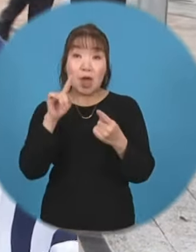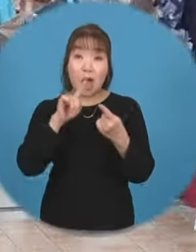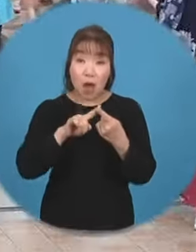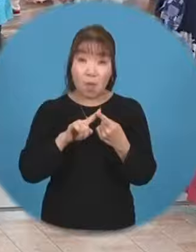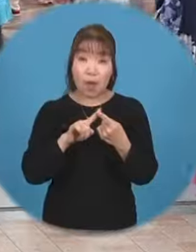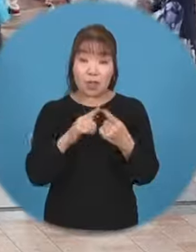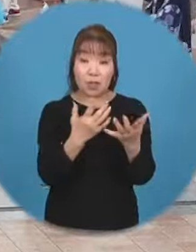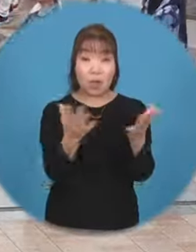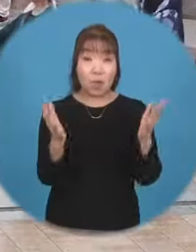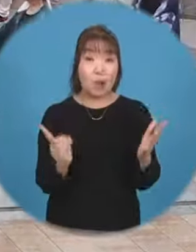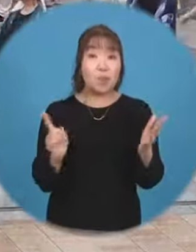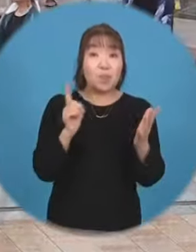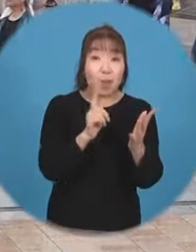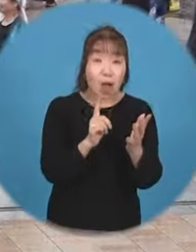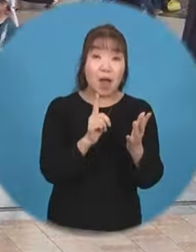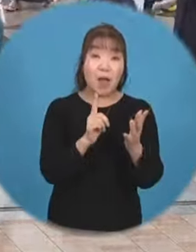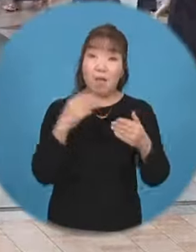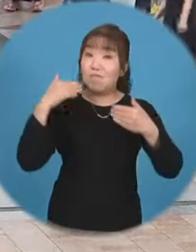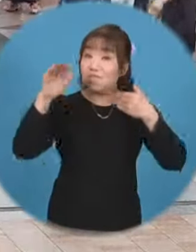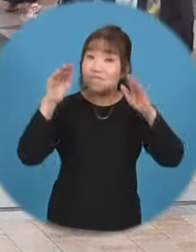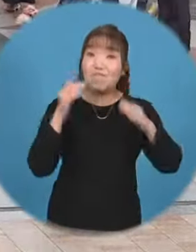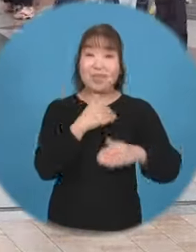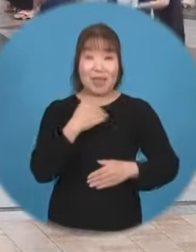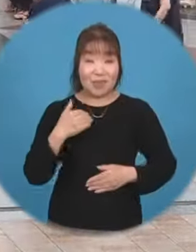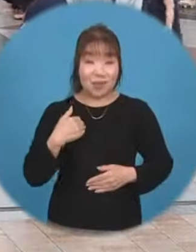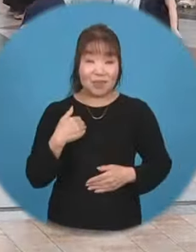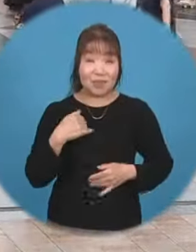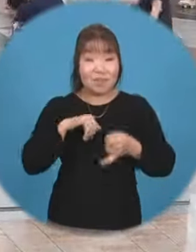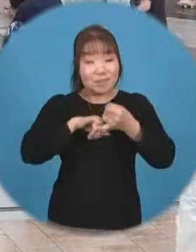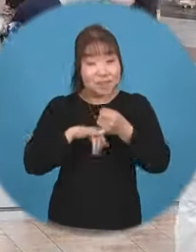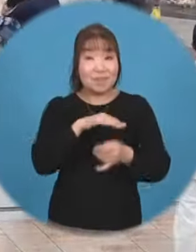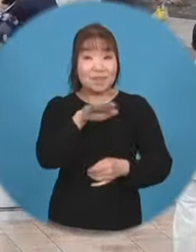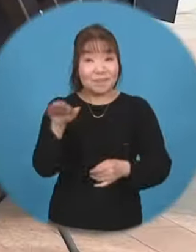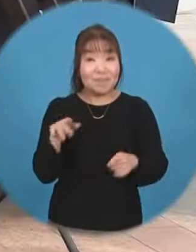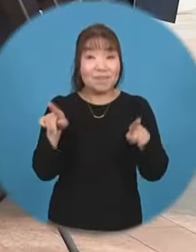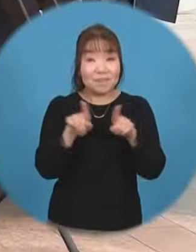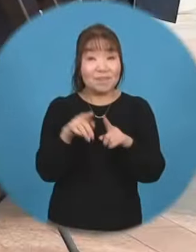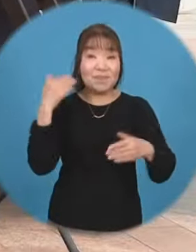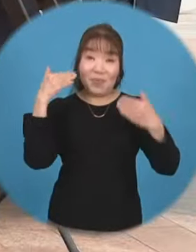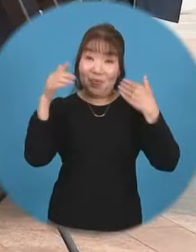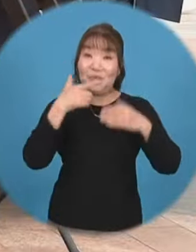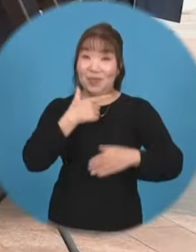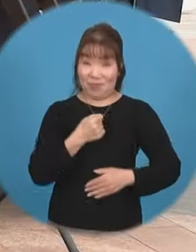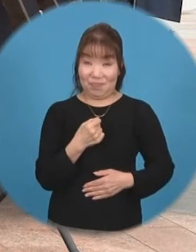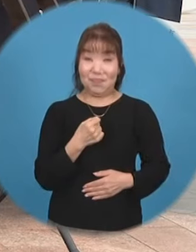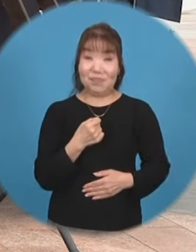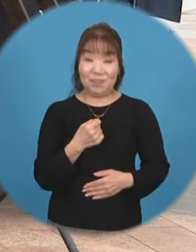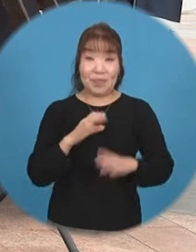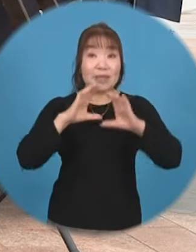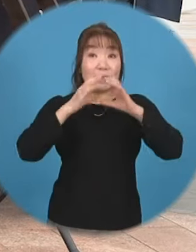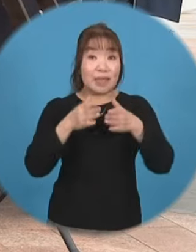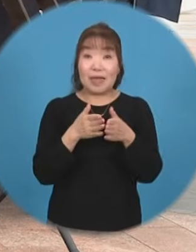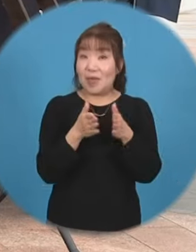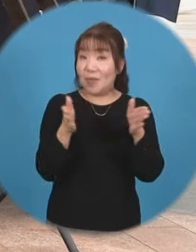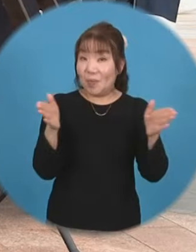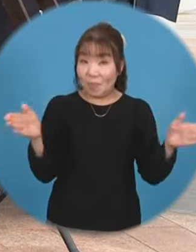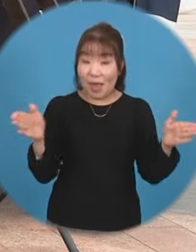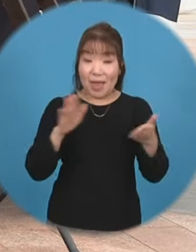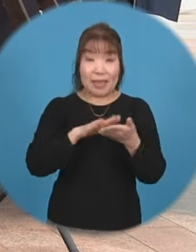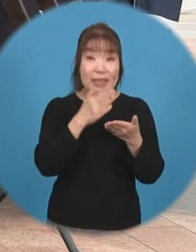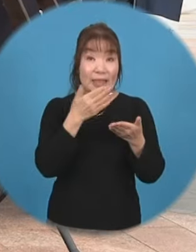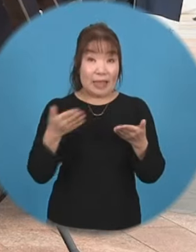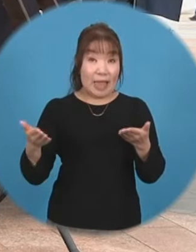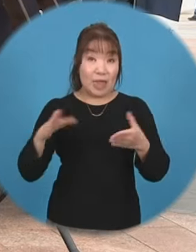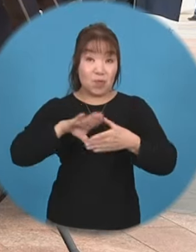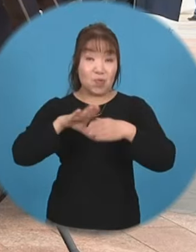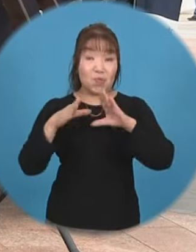えば必ず全部踊れますので、ぜひ皆さんに踊っていただきたいと思います。 まさに世界に開かれた清流文化